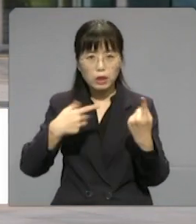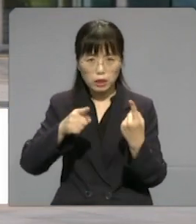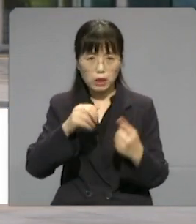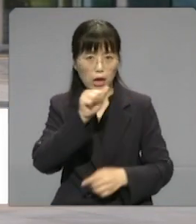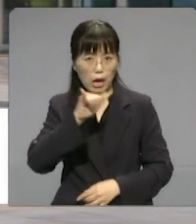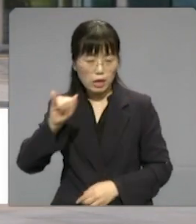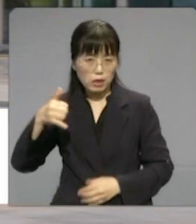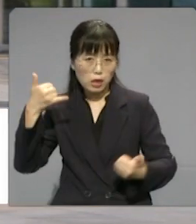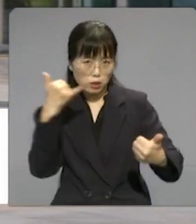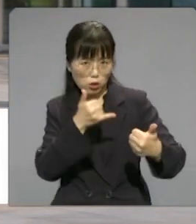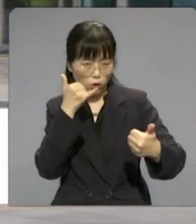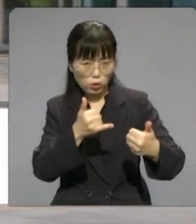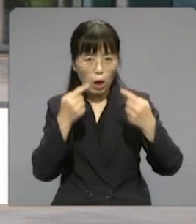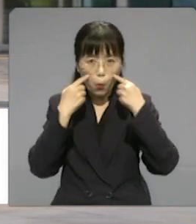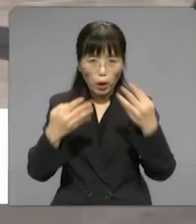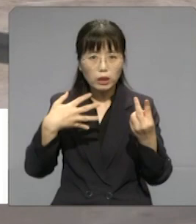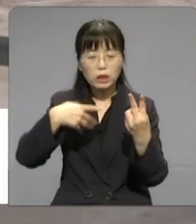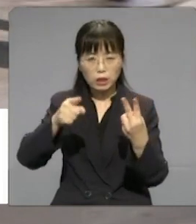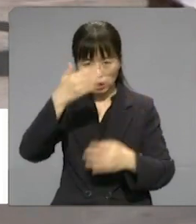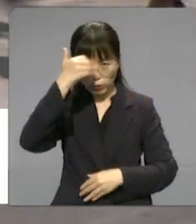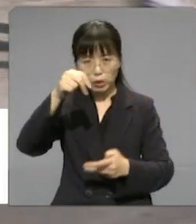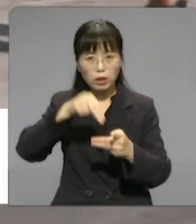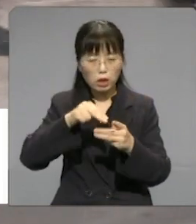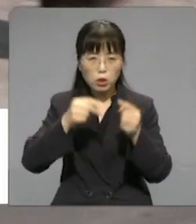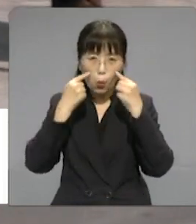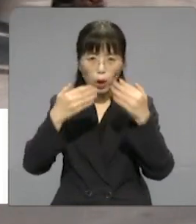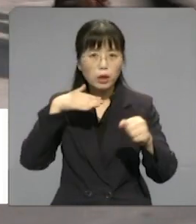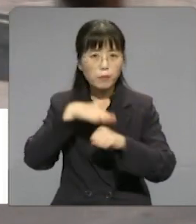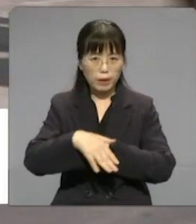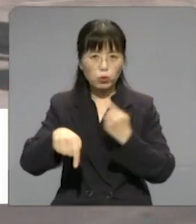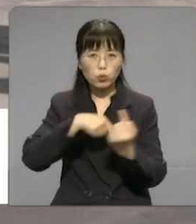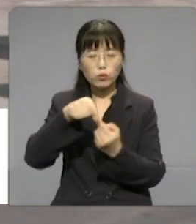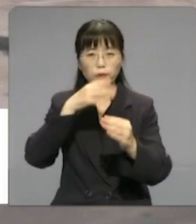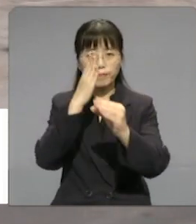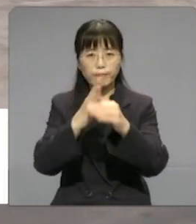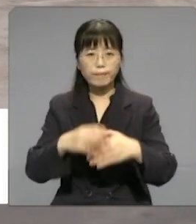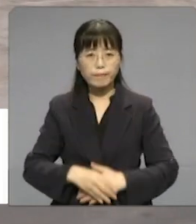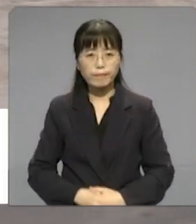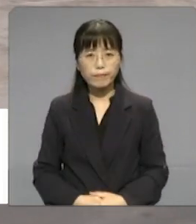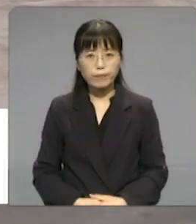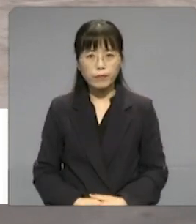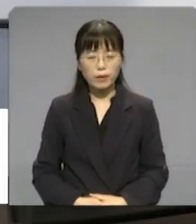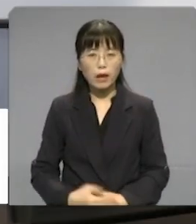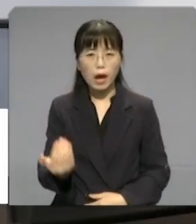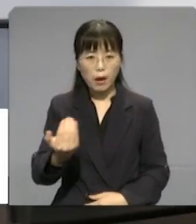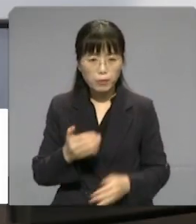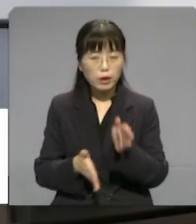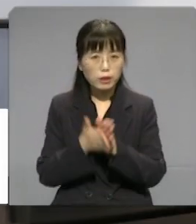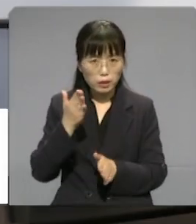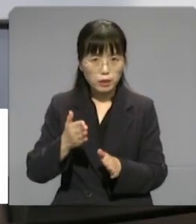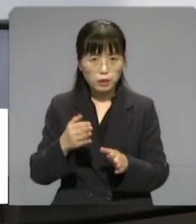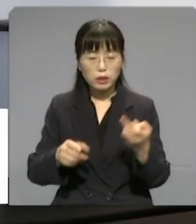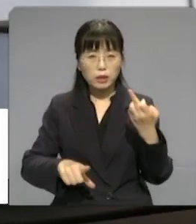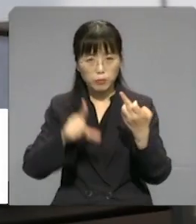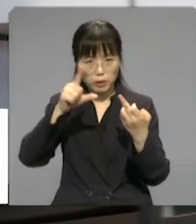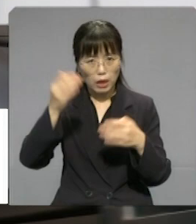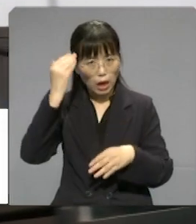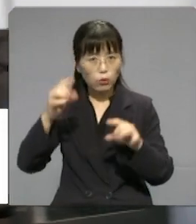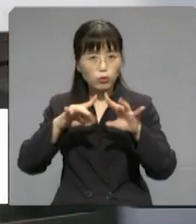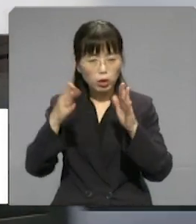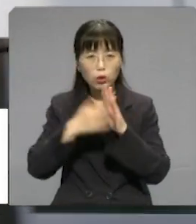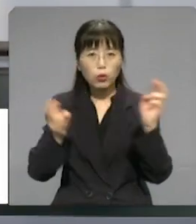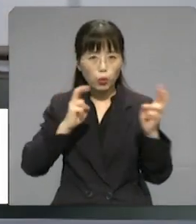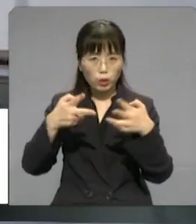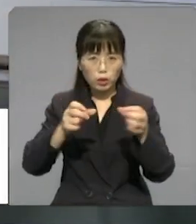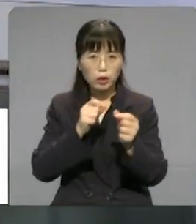AI 전화 안부 확인 2차 관제센터 확인 방식으로 운영하고 있습니다 앞서 씨는 지난 10일 한국 전력공사